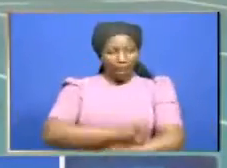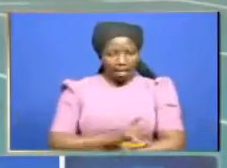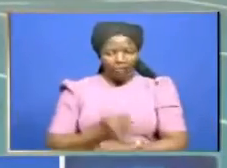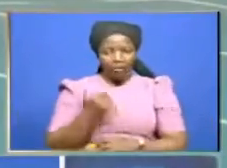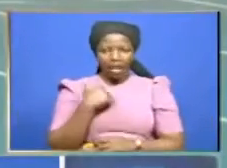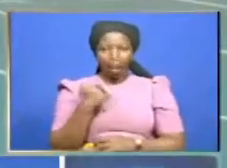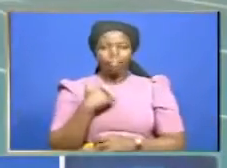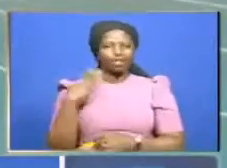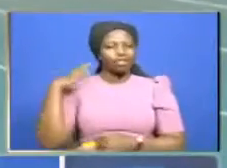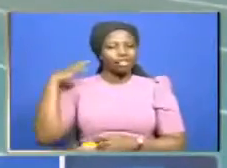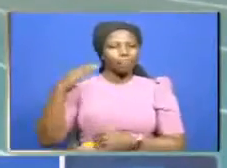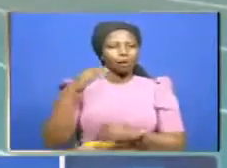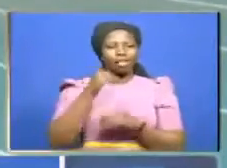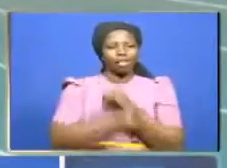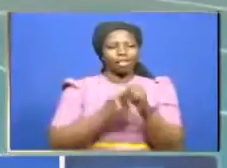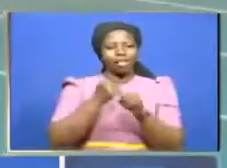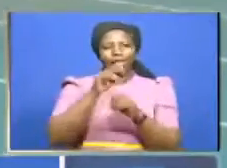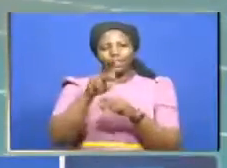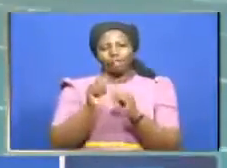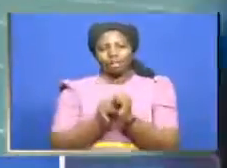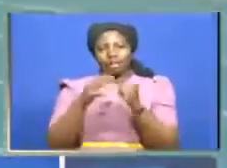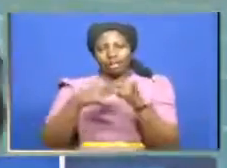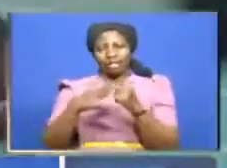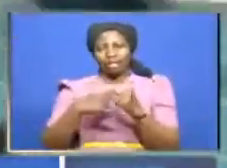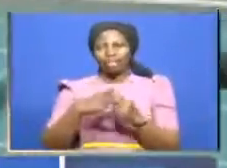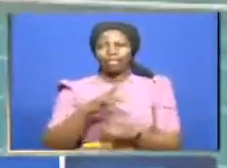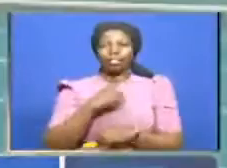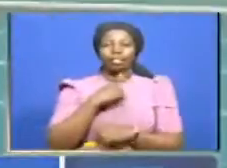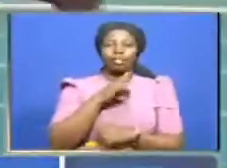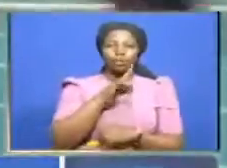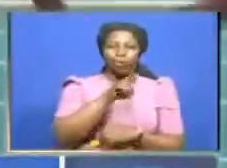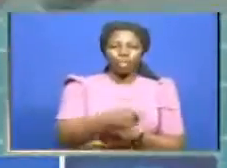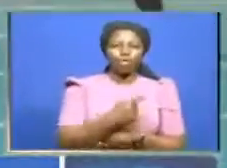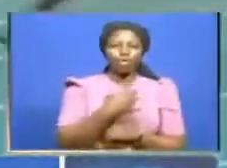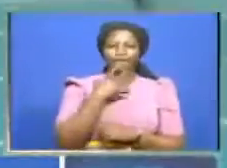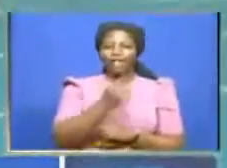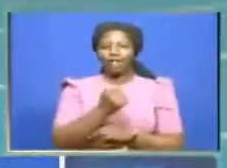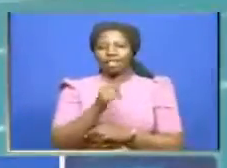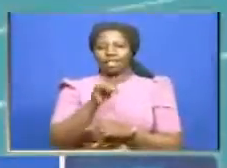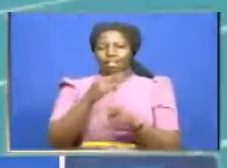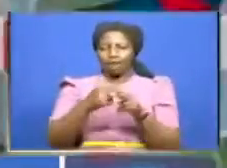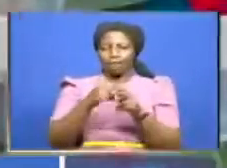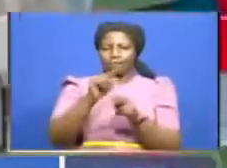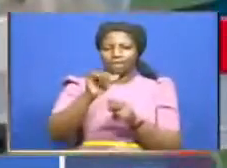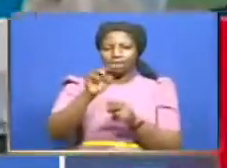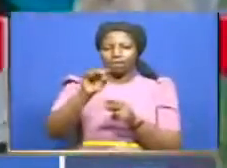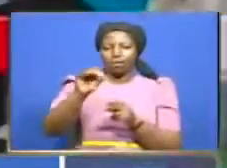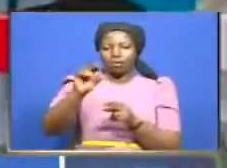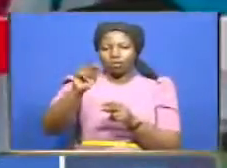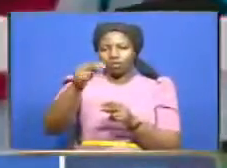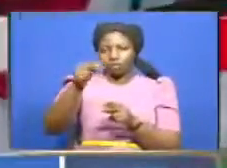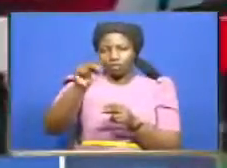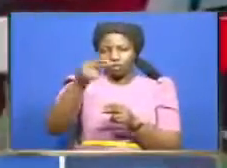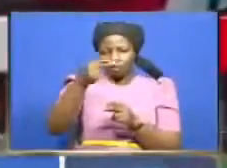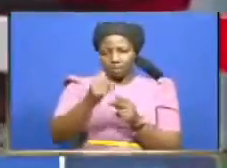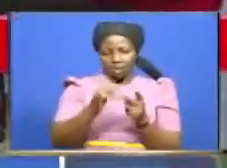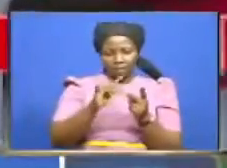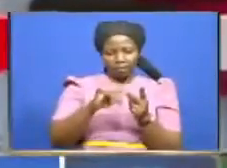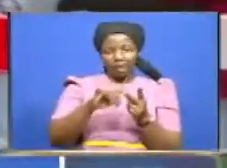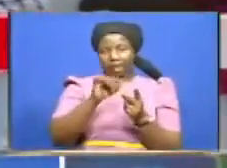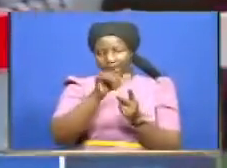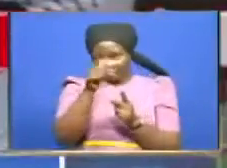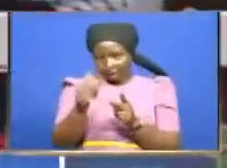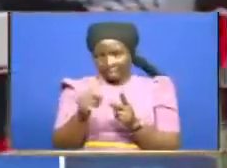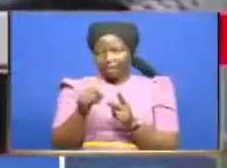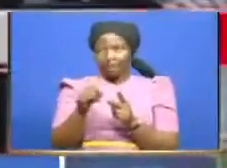mwaka 2019 wa dunia wa mbio za mita 1500 Timothy Cheruiyot, na bingwa mtetezi wa Olimpiki katika mbio za